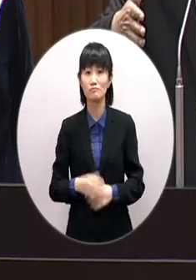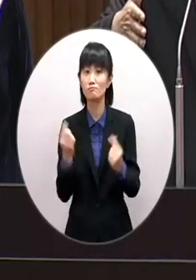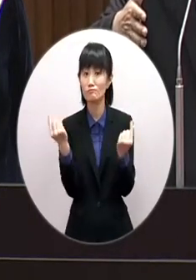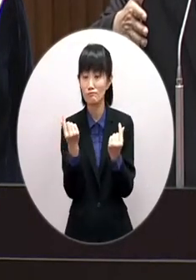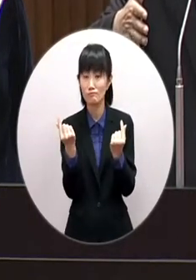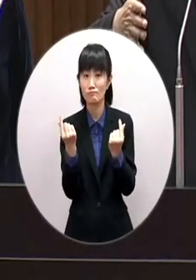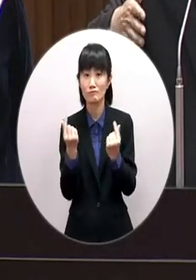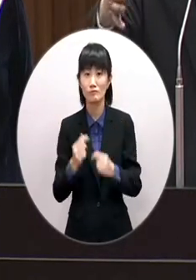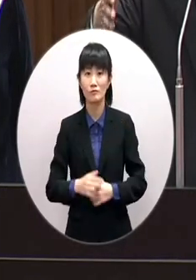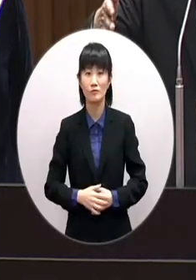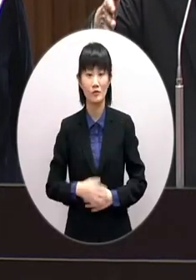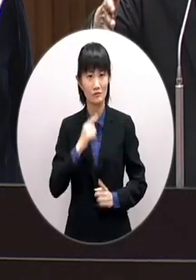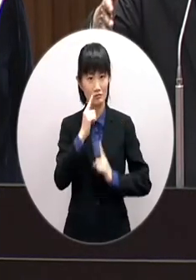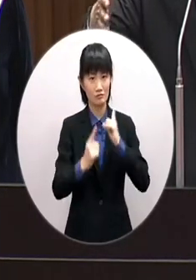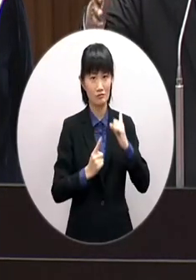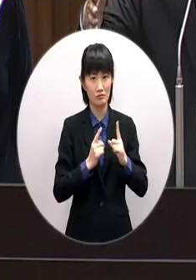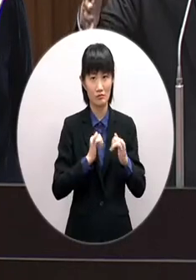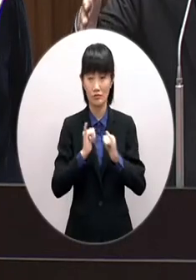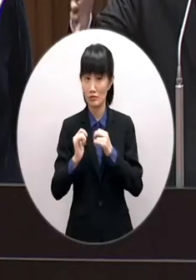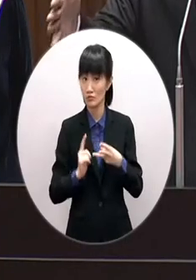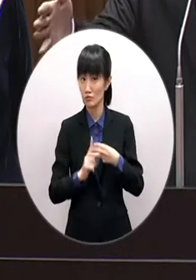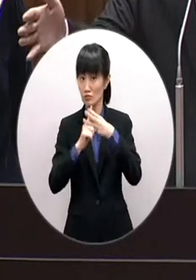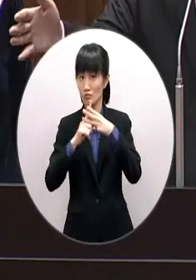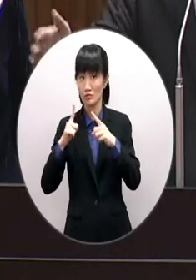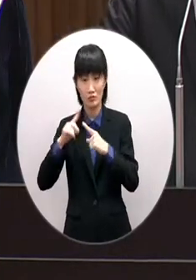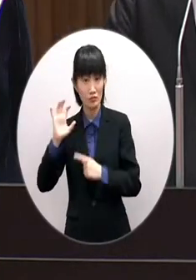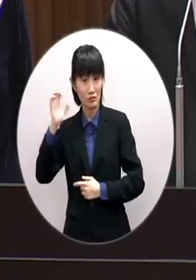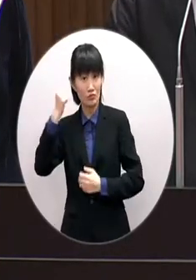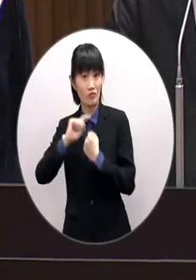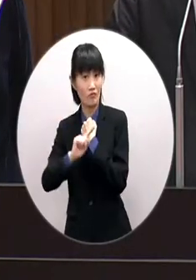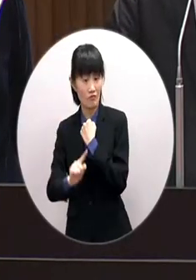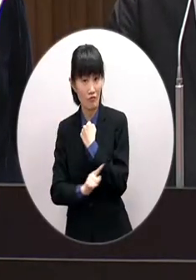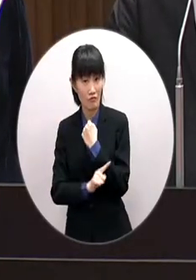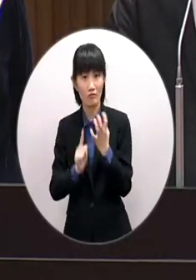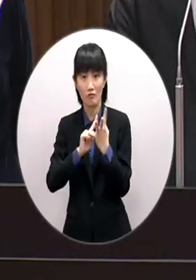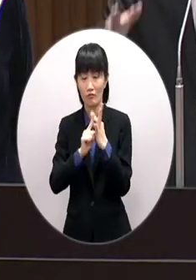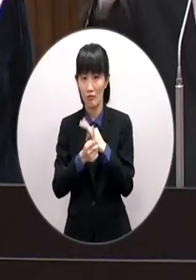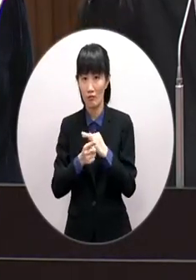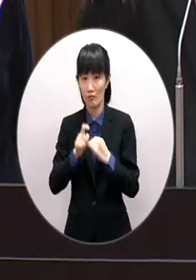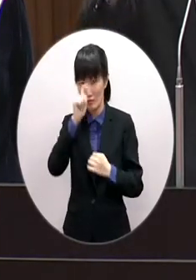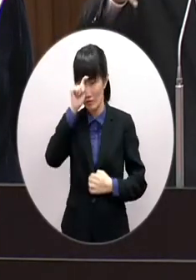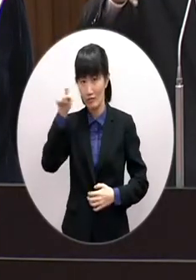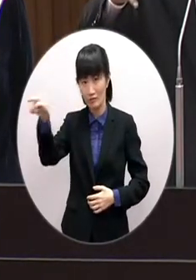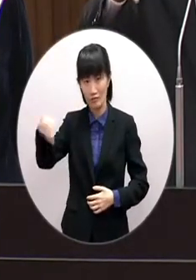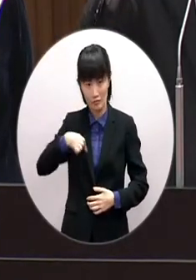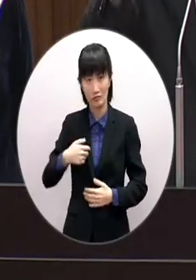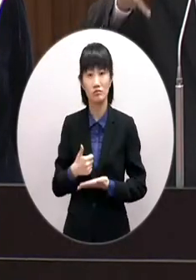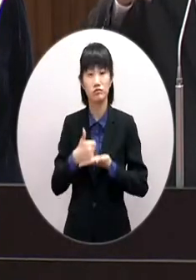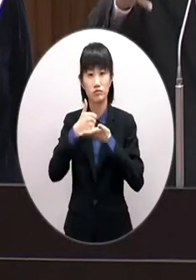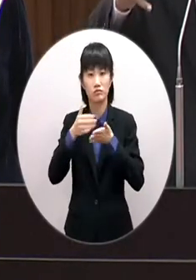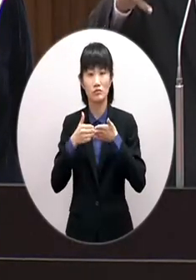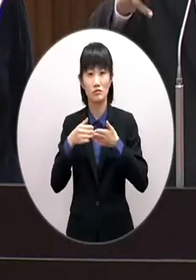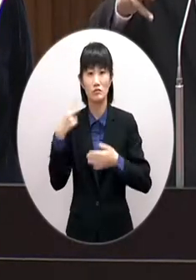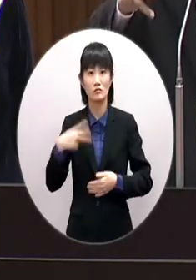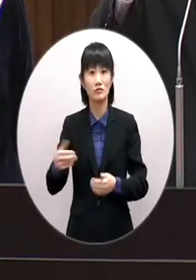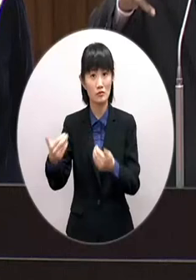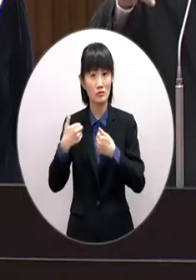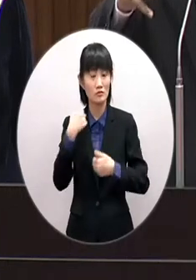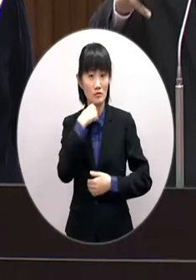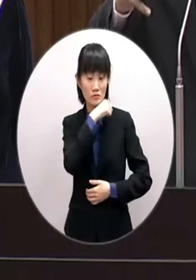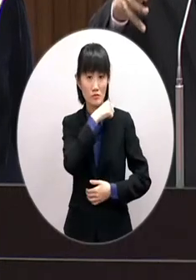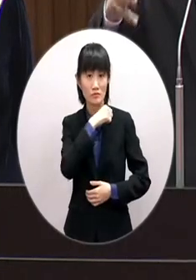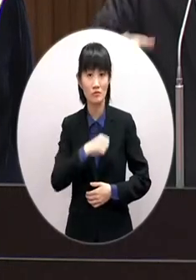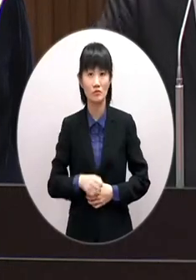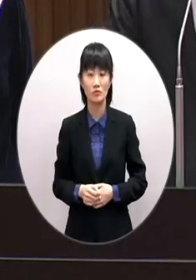我们的自由、民主、人权、法治的生活的这个社会制度，然后也尊重台湾啊这